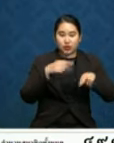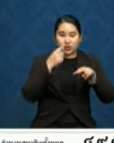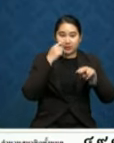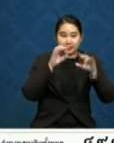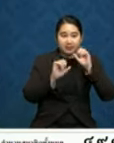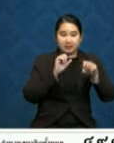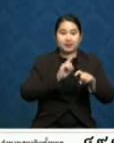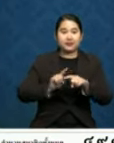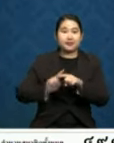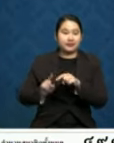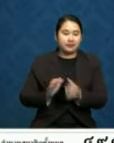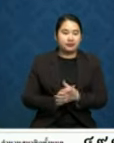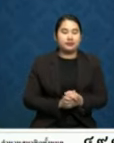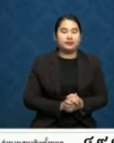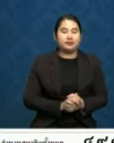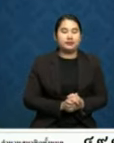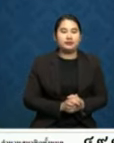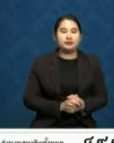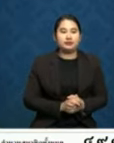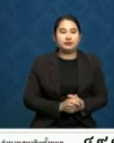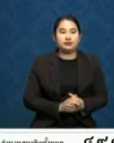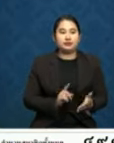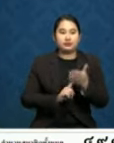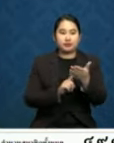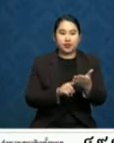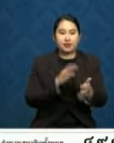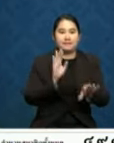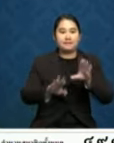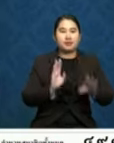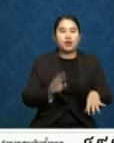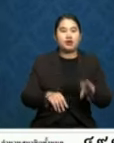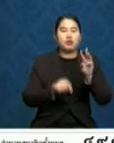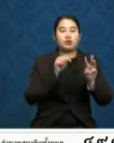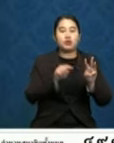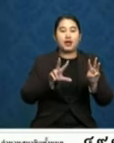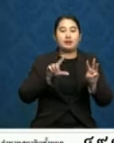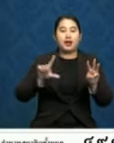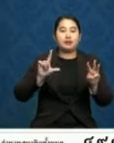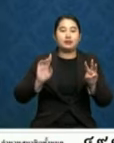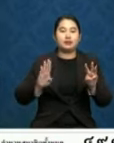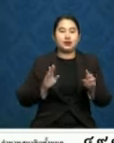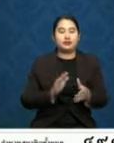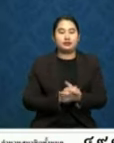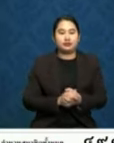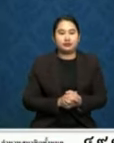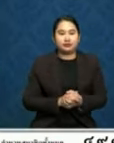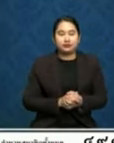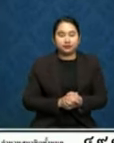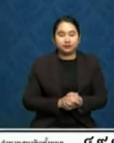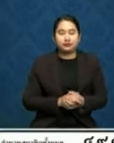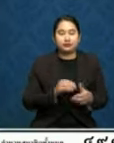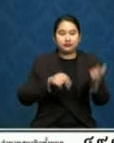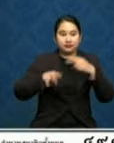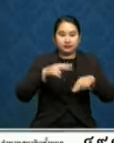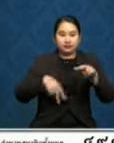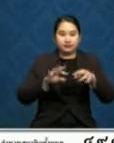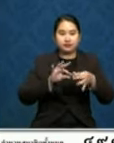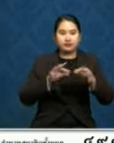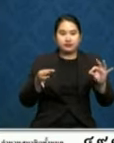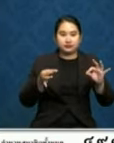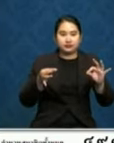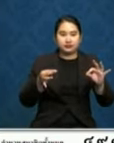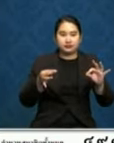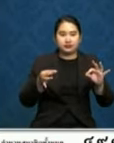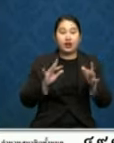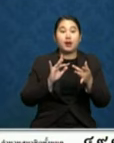ครับซึ่งทำคำของงบประมาณมาประมาณ 6.3 ล้านบาทนะครับการติดตามสถานะคดีเนี่ยผ่านระบบออน